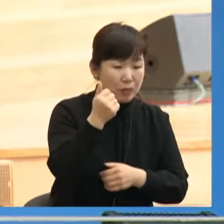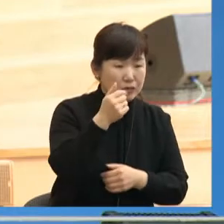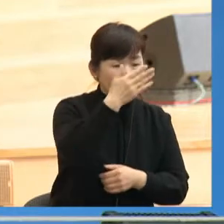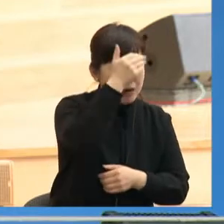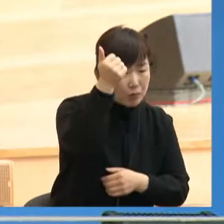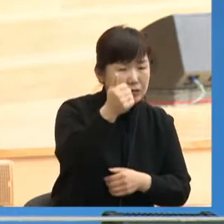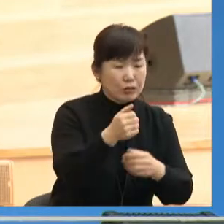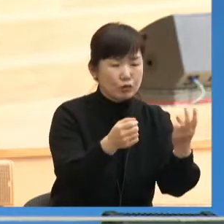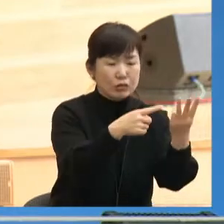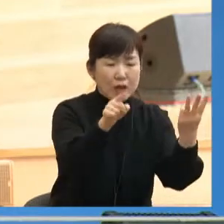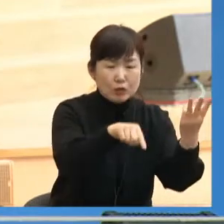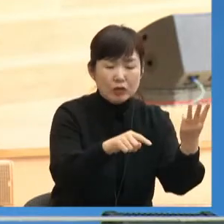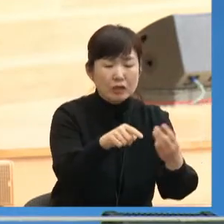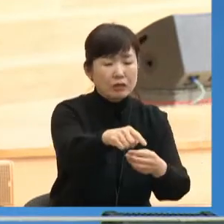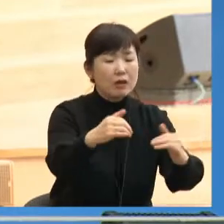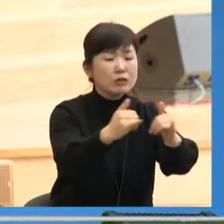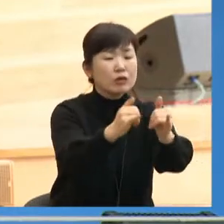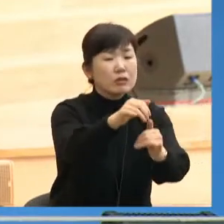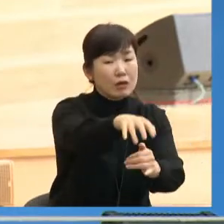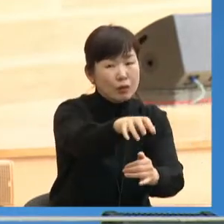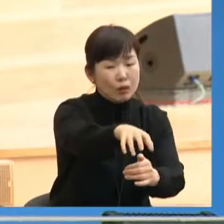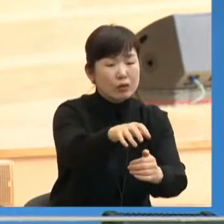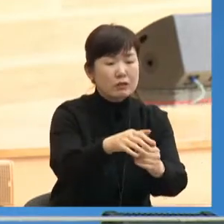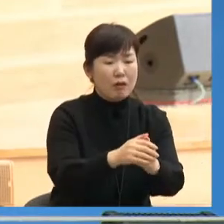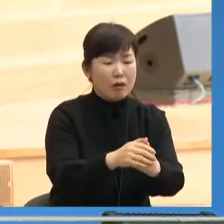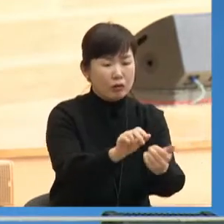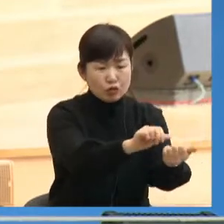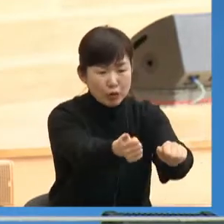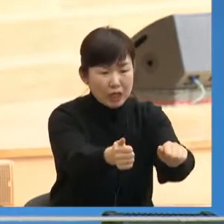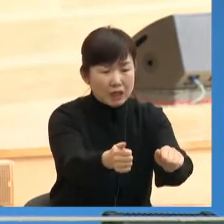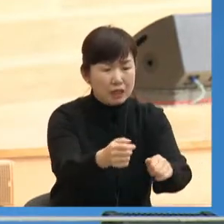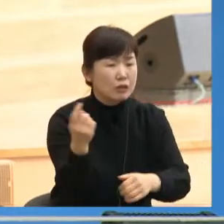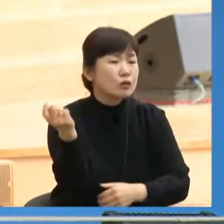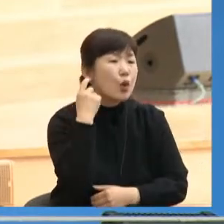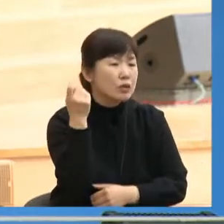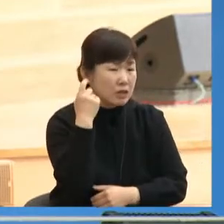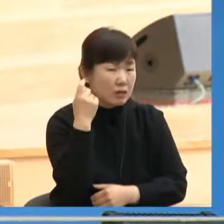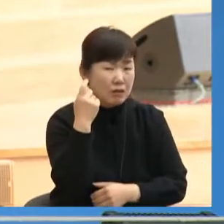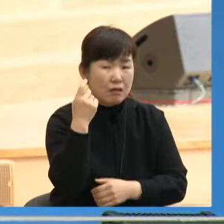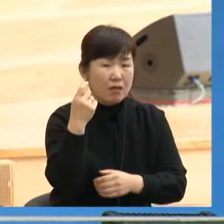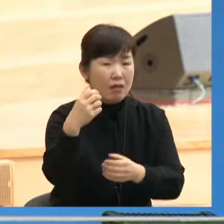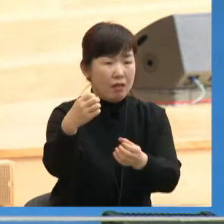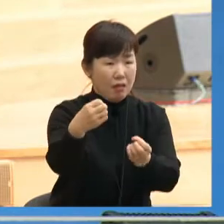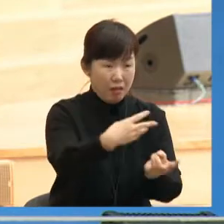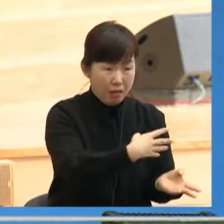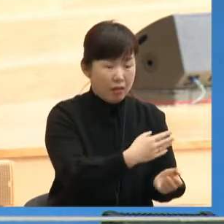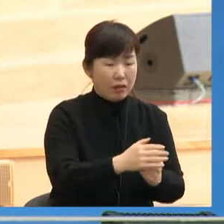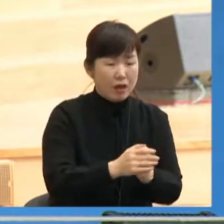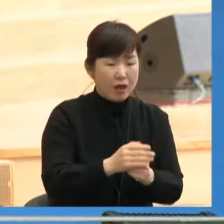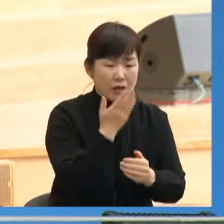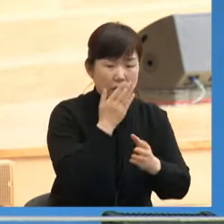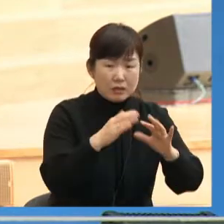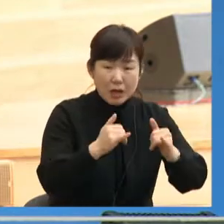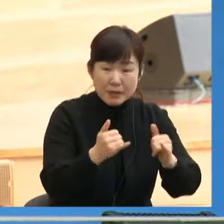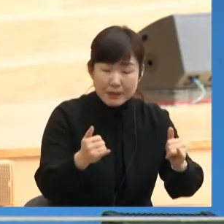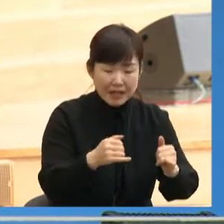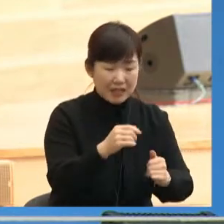이 삼촌들이 길보아 전투에서 죽었다는 그 비보가 전달되는데 이스라엘 사람들 집에, 그러니까 사울의 집에 속한